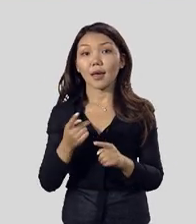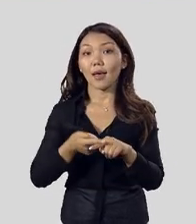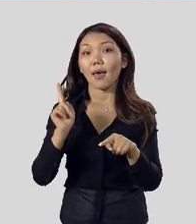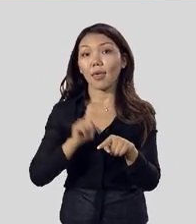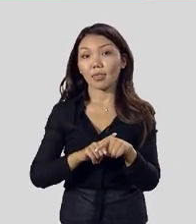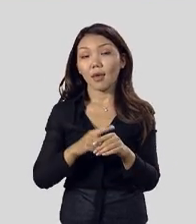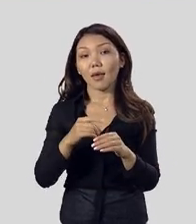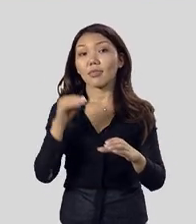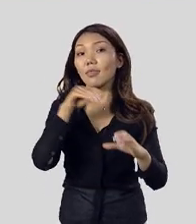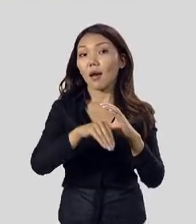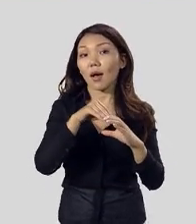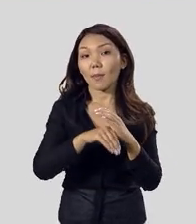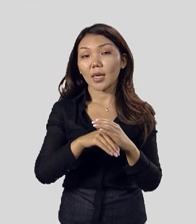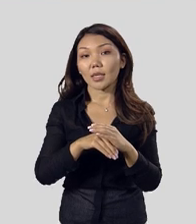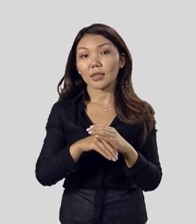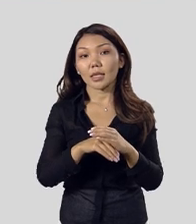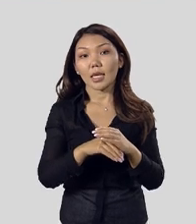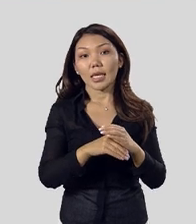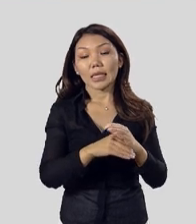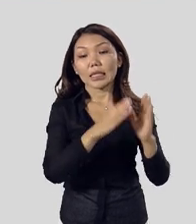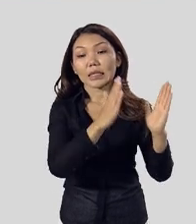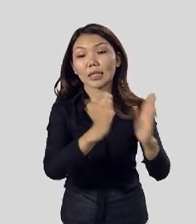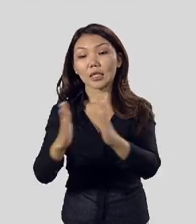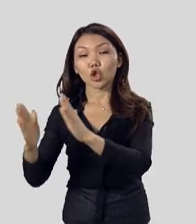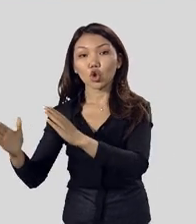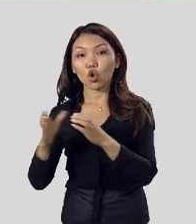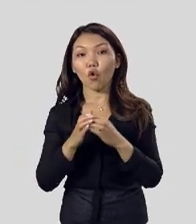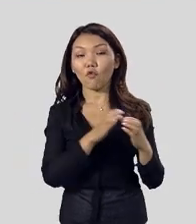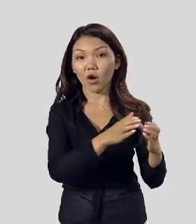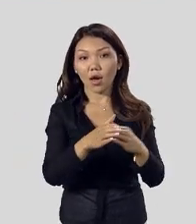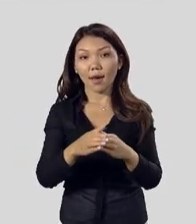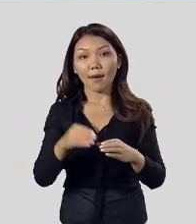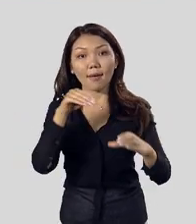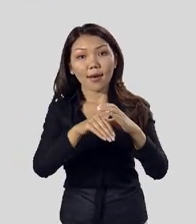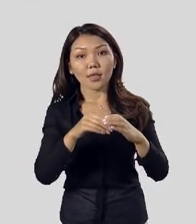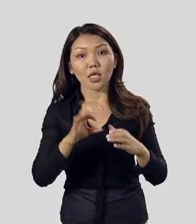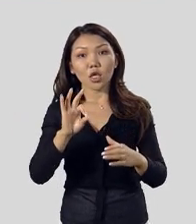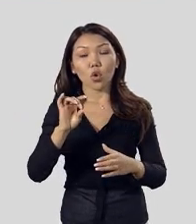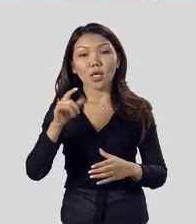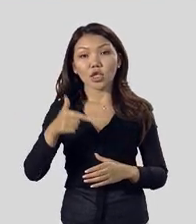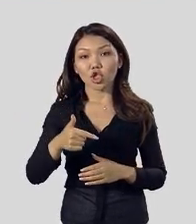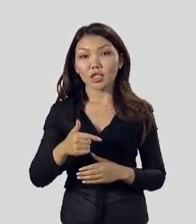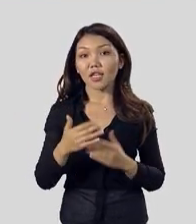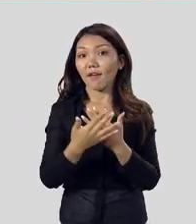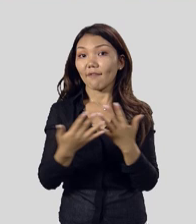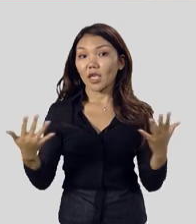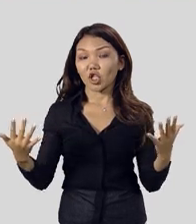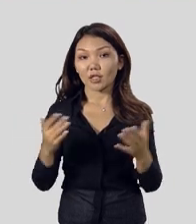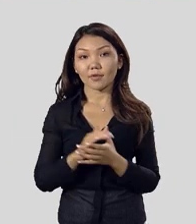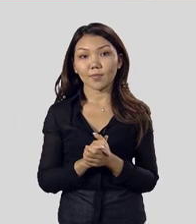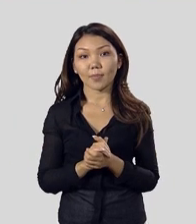накопление и сортировка хранение органических веществ мембрана